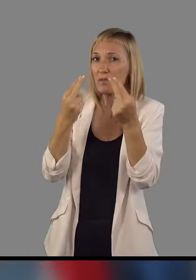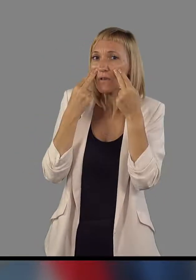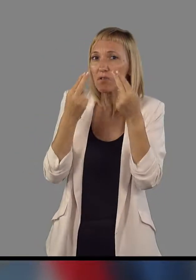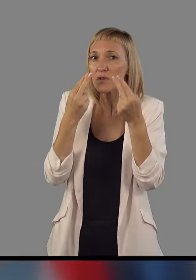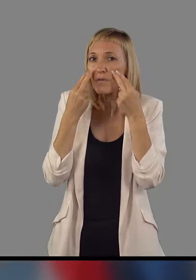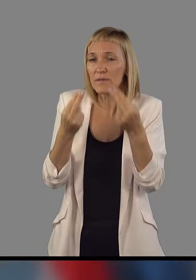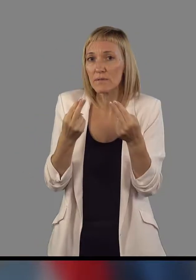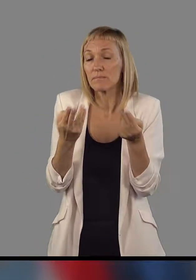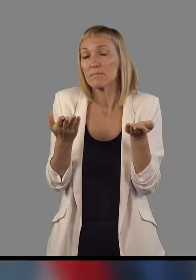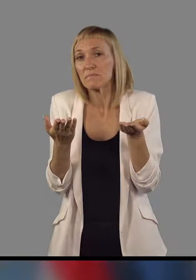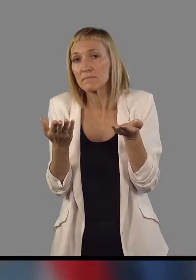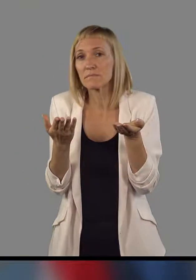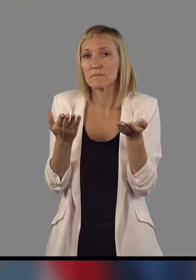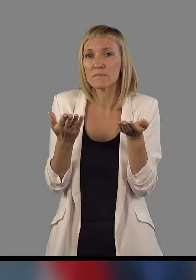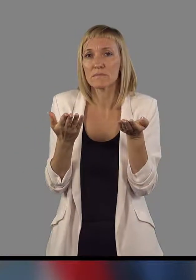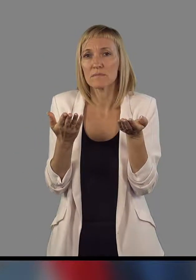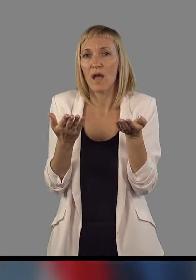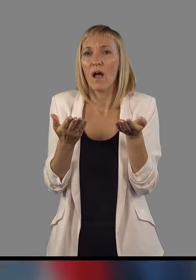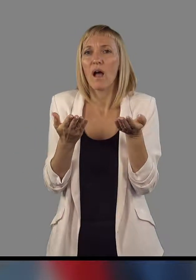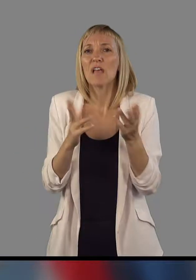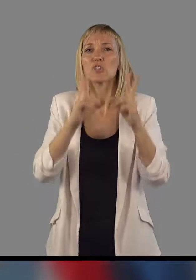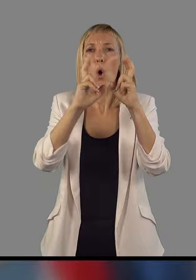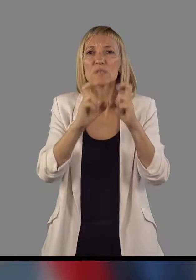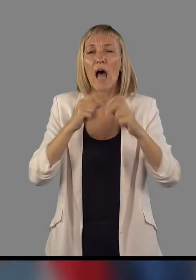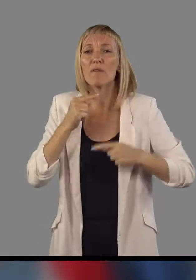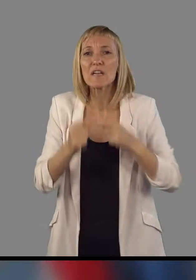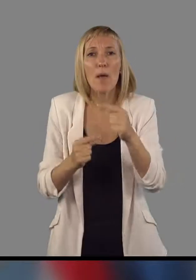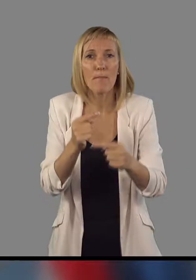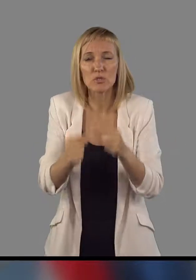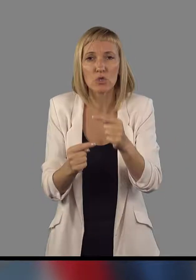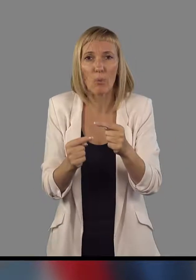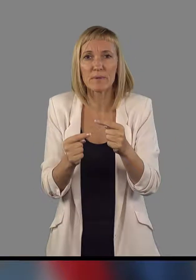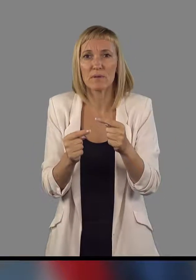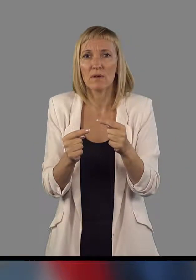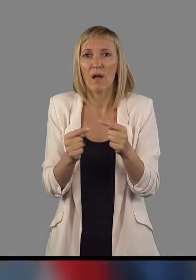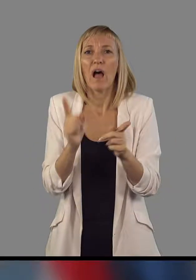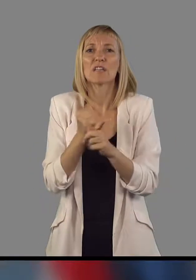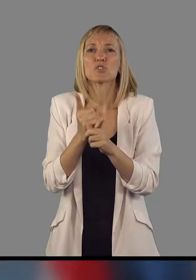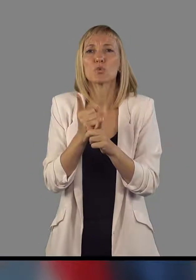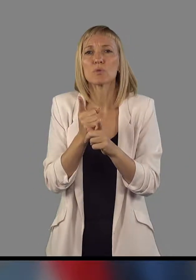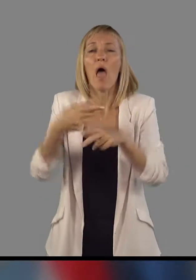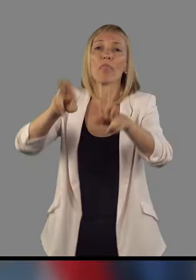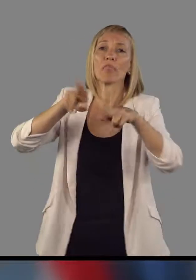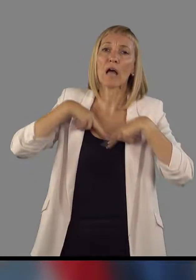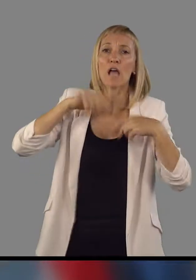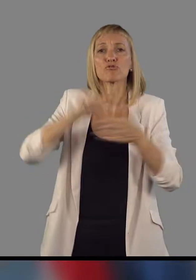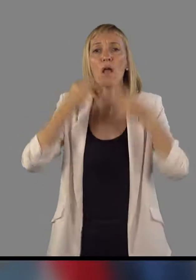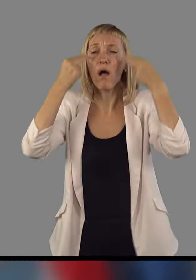priče, da so se zaustavljali postopki, da so se vračale